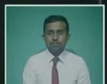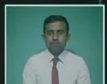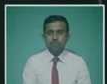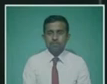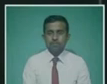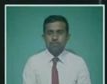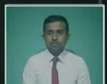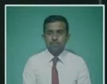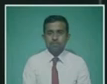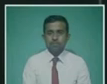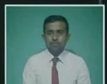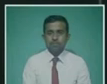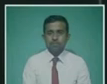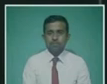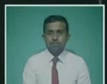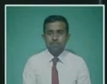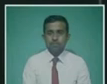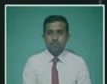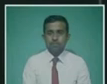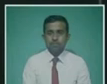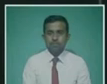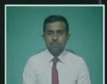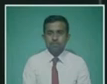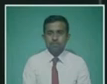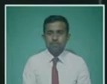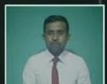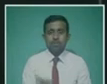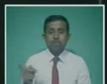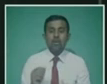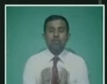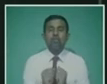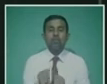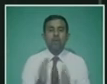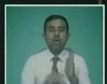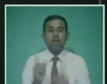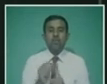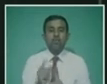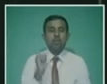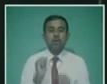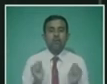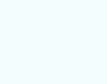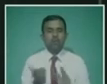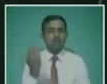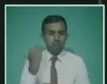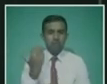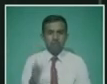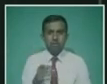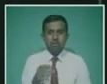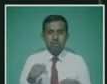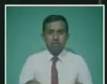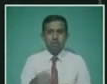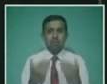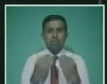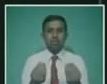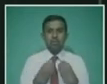කලවැද්දෝ එනවද මං කියන එක? දැන් මෙයා මොනවද කරේ ඇමරිකාවේ මේක වලක් ගන්න? මුකුත් නැහැ. දැන් අපට උපදෙස්